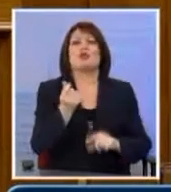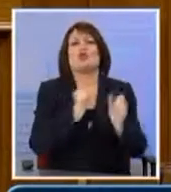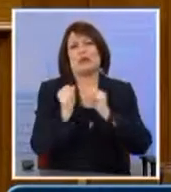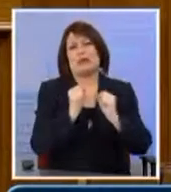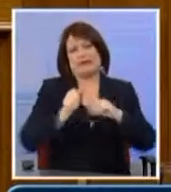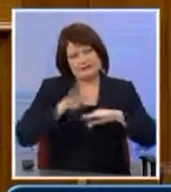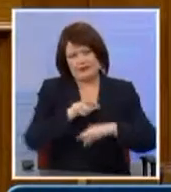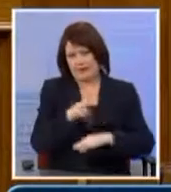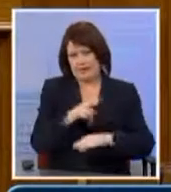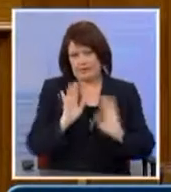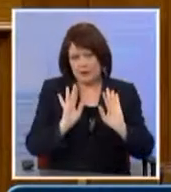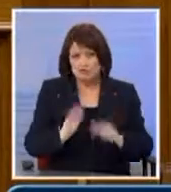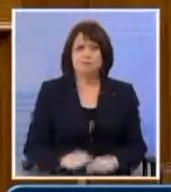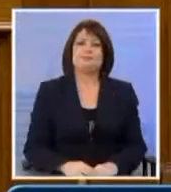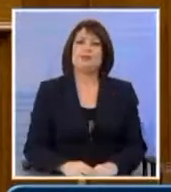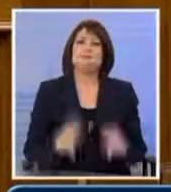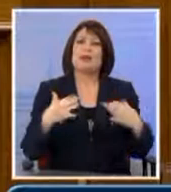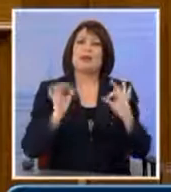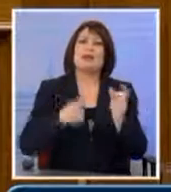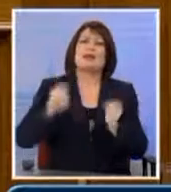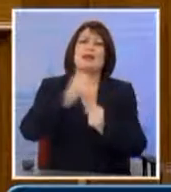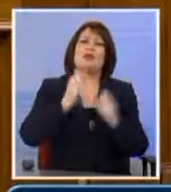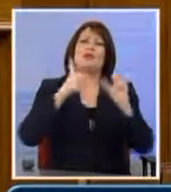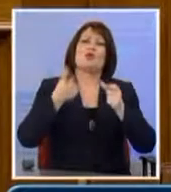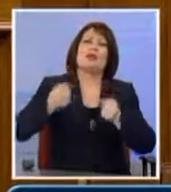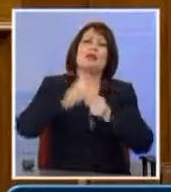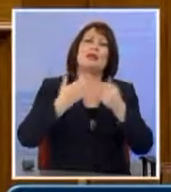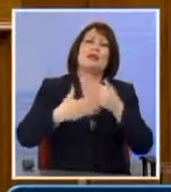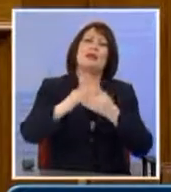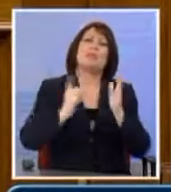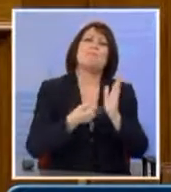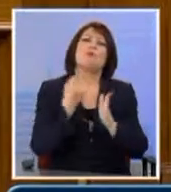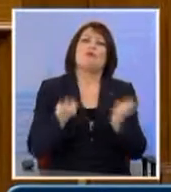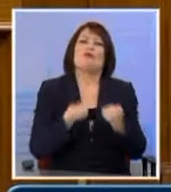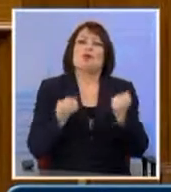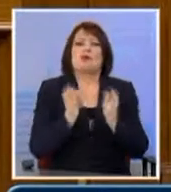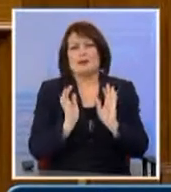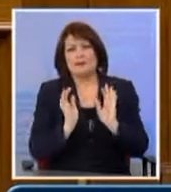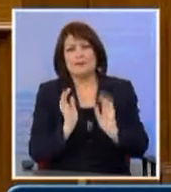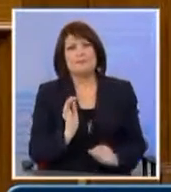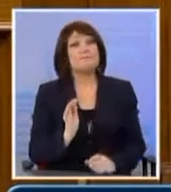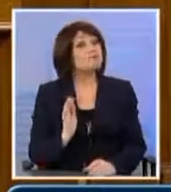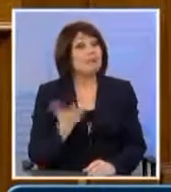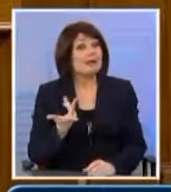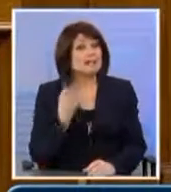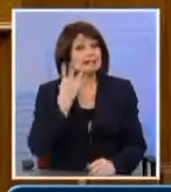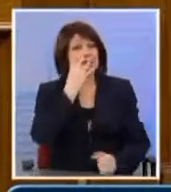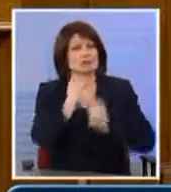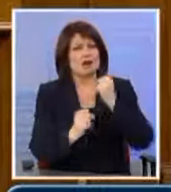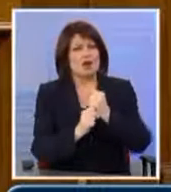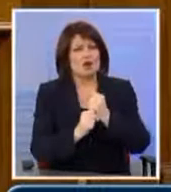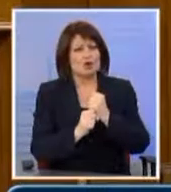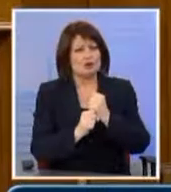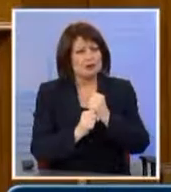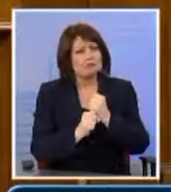κρίσης. Από την αρχή της μεταπολίτευσης μέχρι σήμερα αυτό συμβαίνει για πρώτη φορά και συνέβη μόλις 4 χρόνια